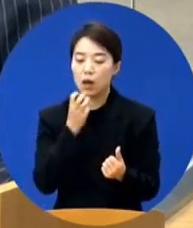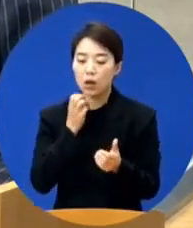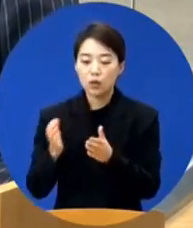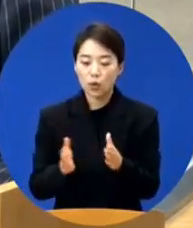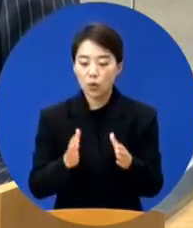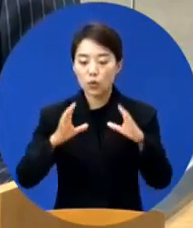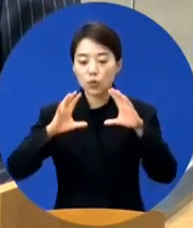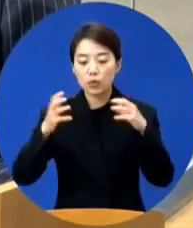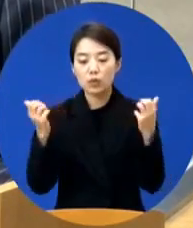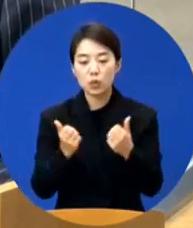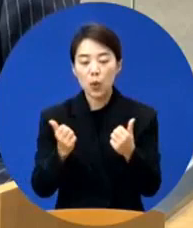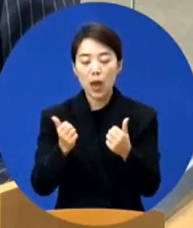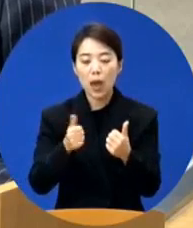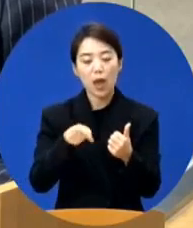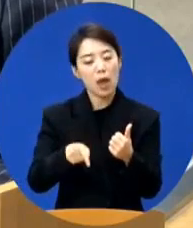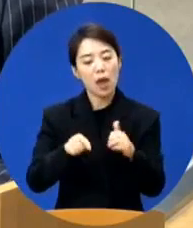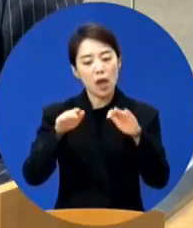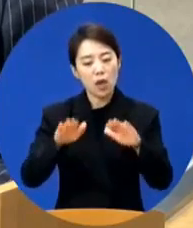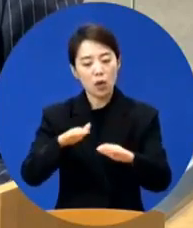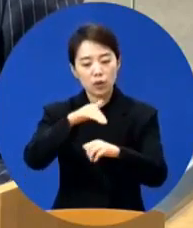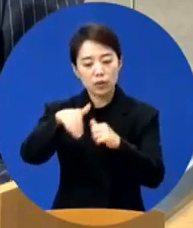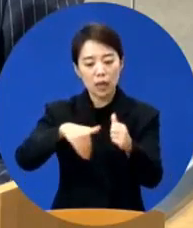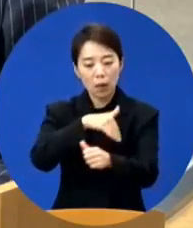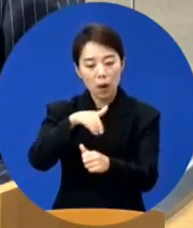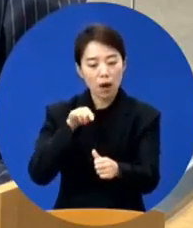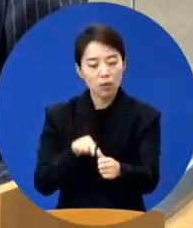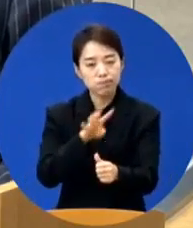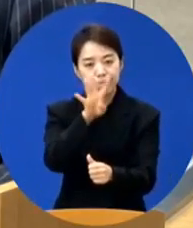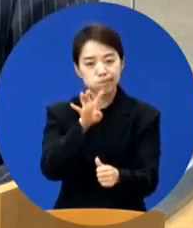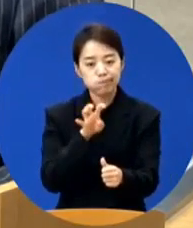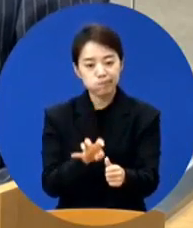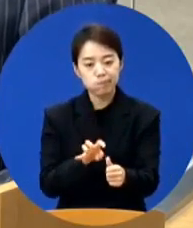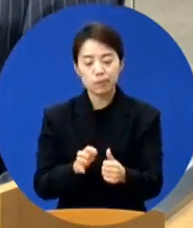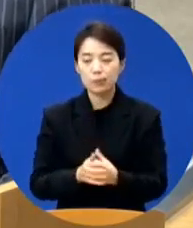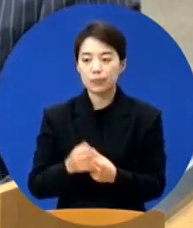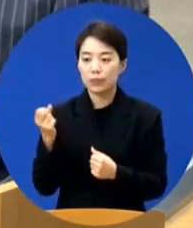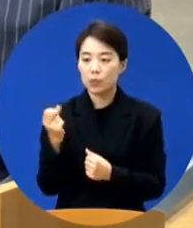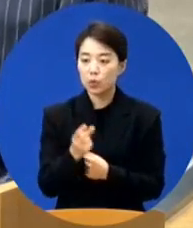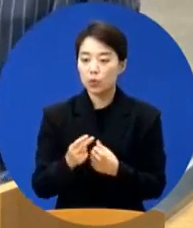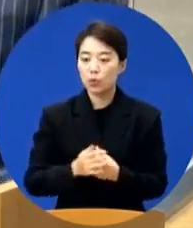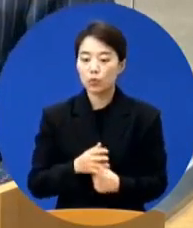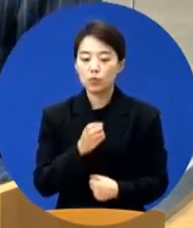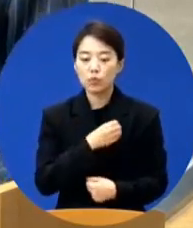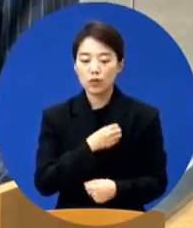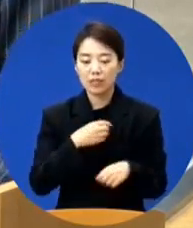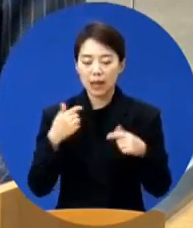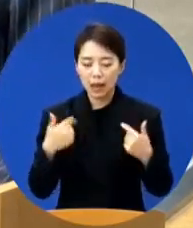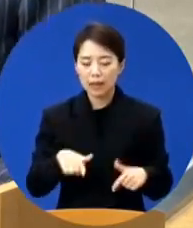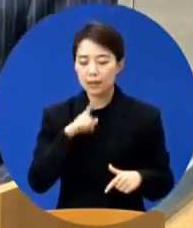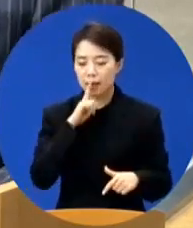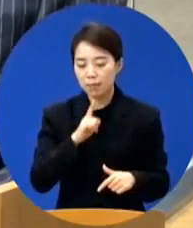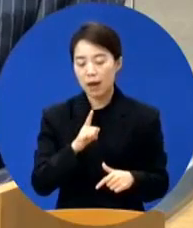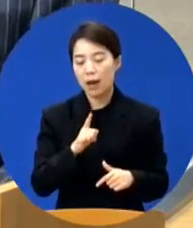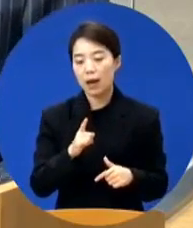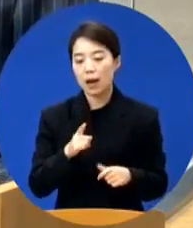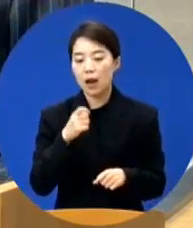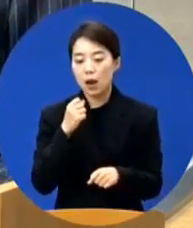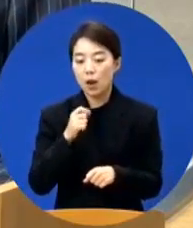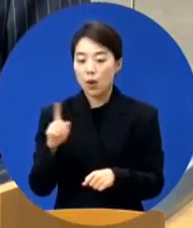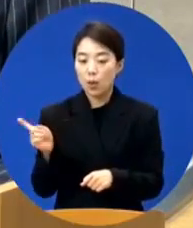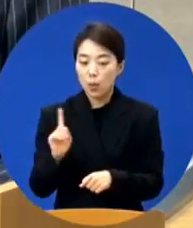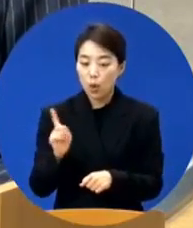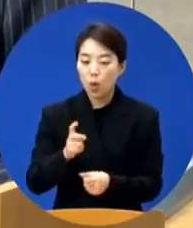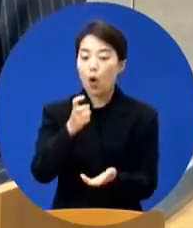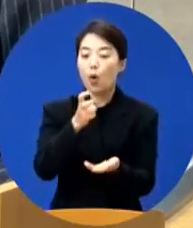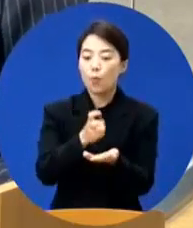지금 현 주소인가 하는 생각이 듭니다. 저는 우리 의원들이 항상 이런 얘기를 많이 합니까? 법과 원칙